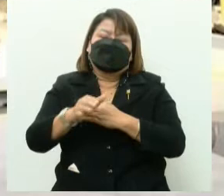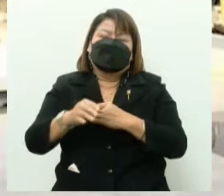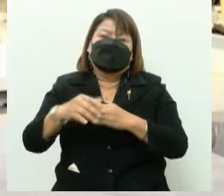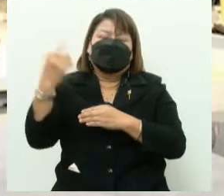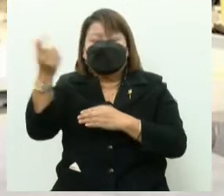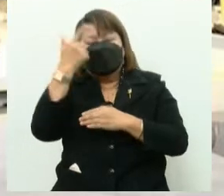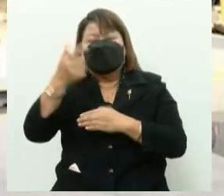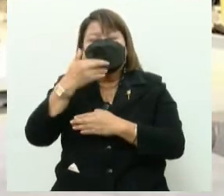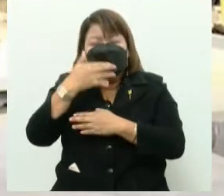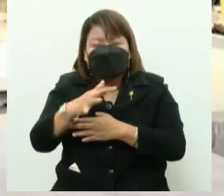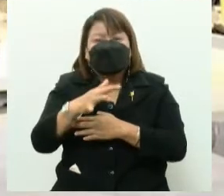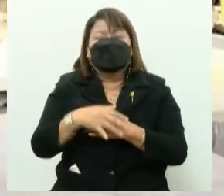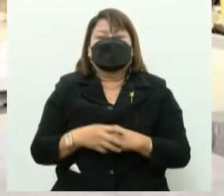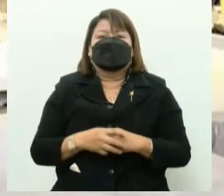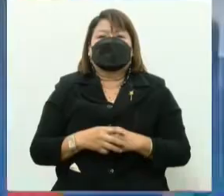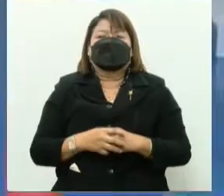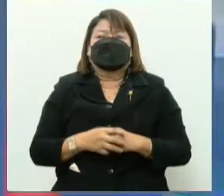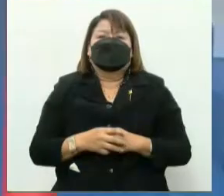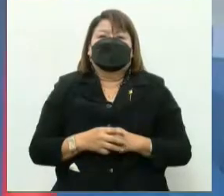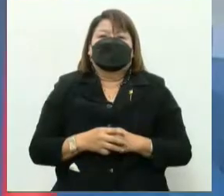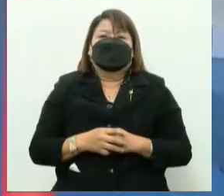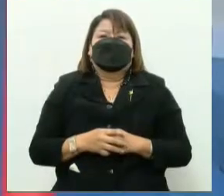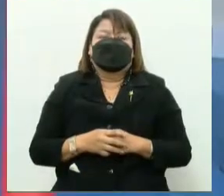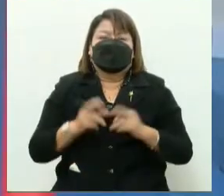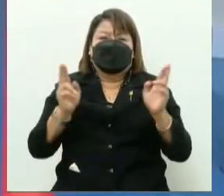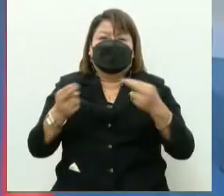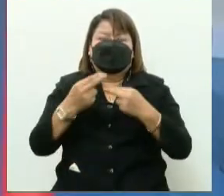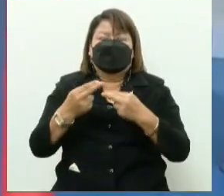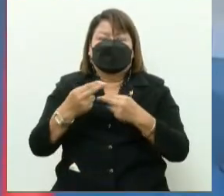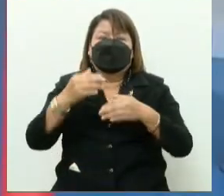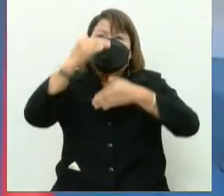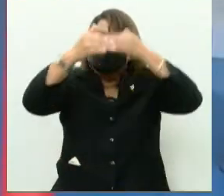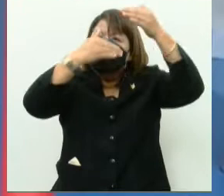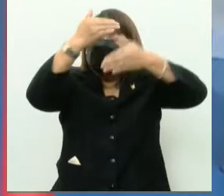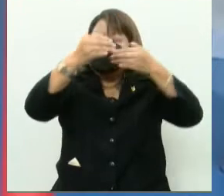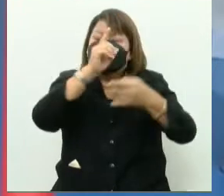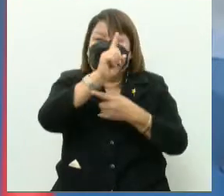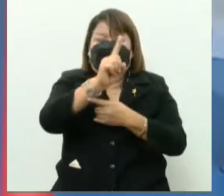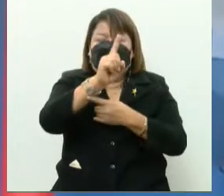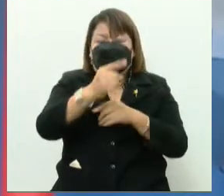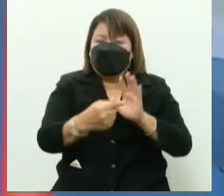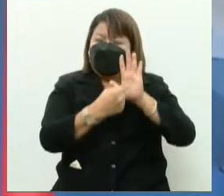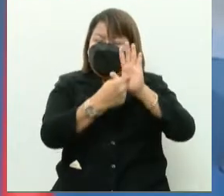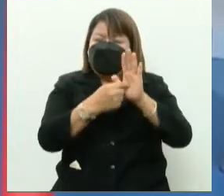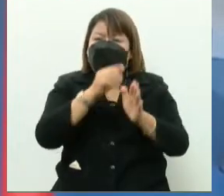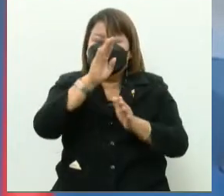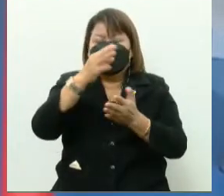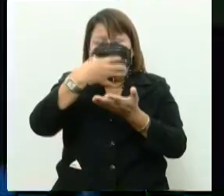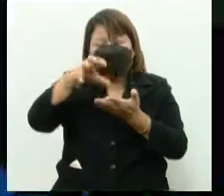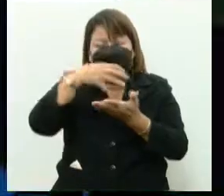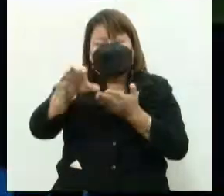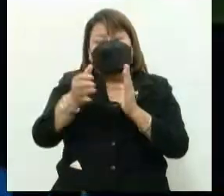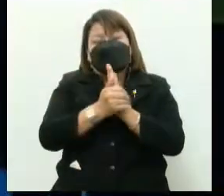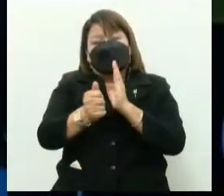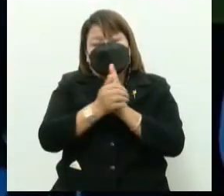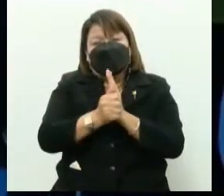วันนี้เรามารับชมกันเลยค่ะ ห้องนิทรรศการที่1จัดแสดงการบอกเล่าประสบการณ์เจ